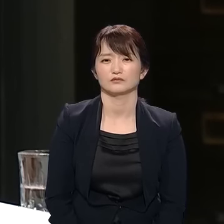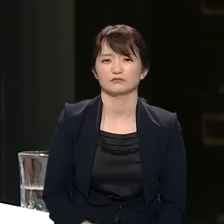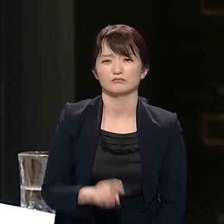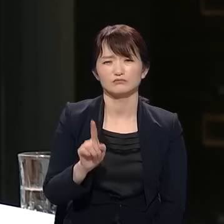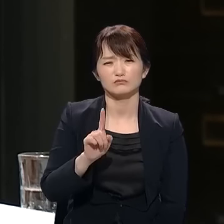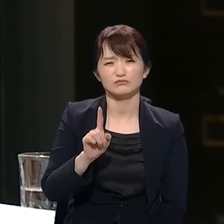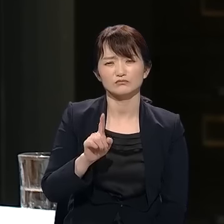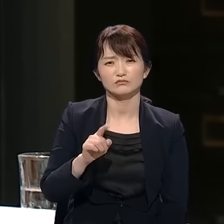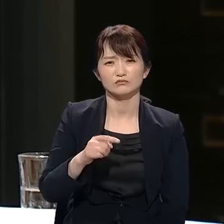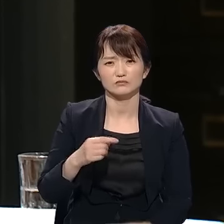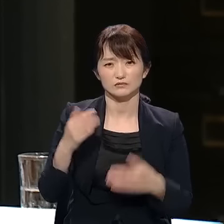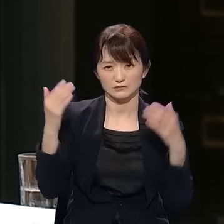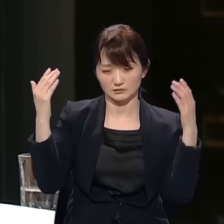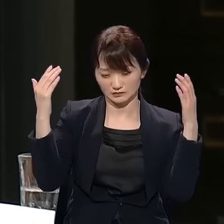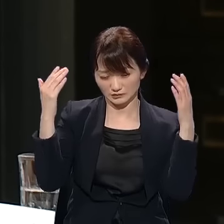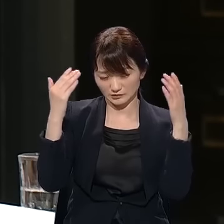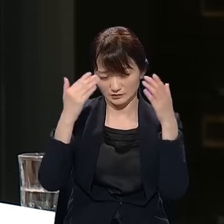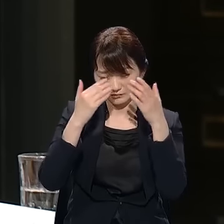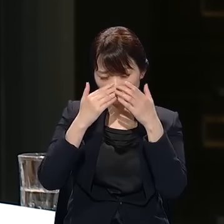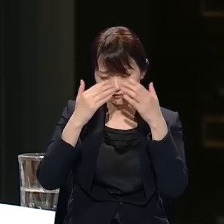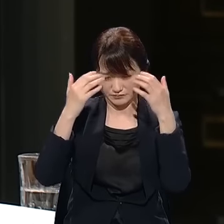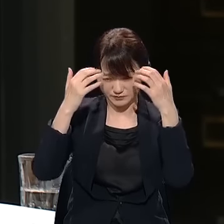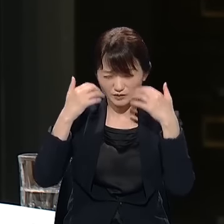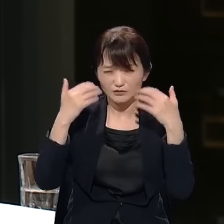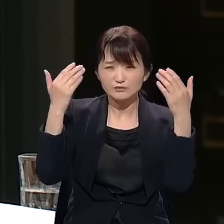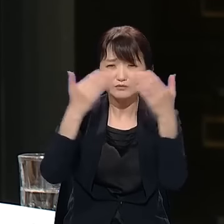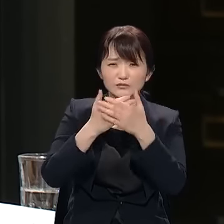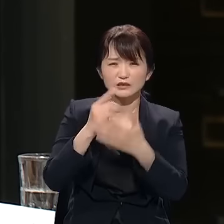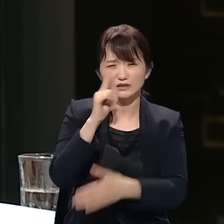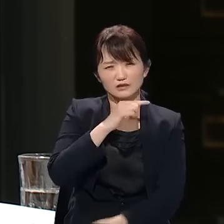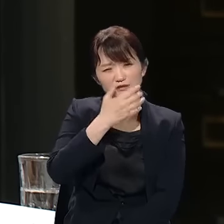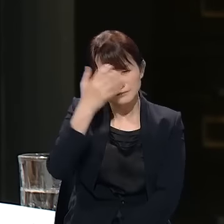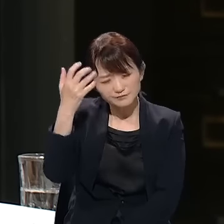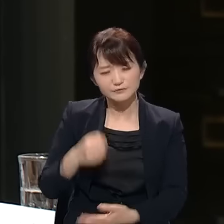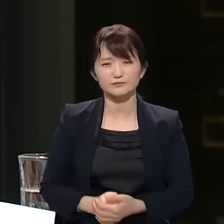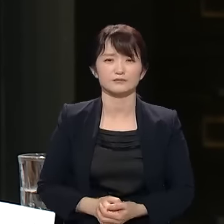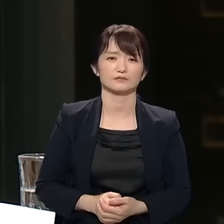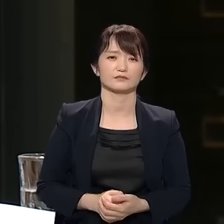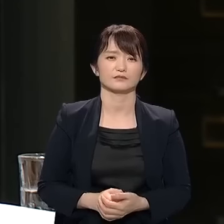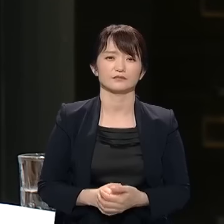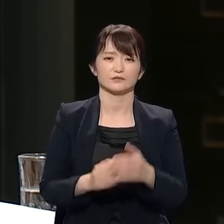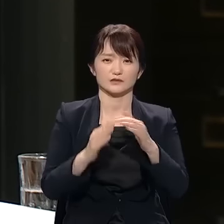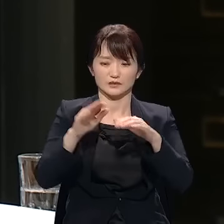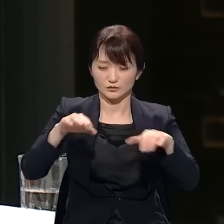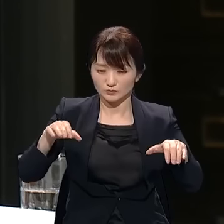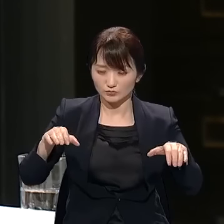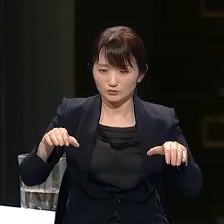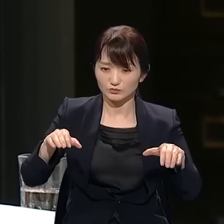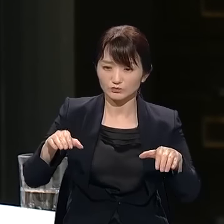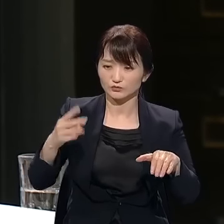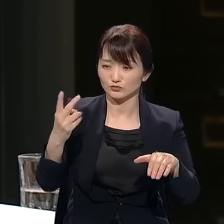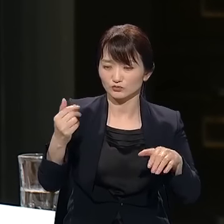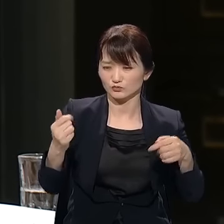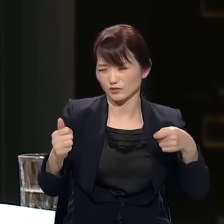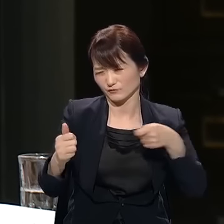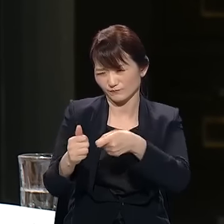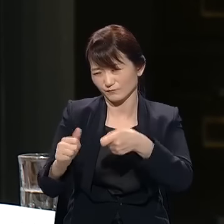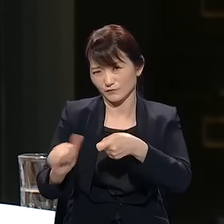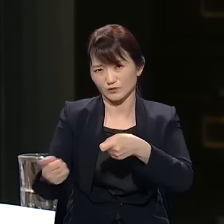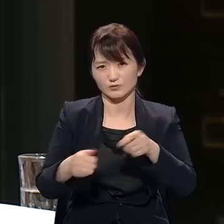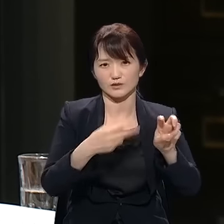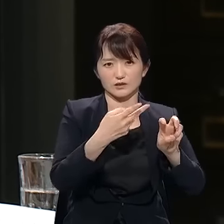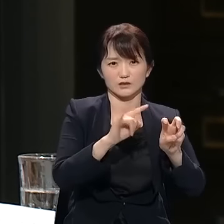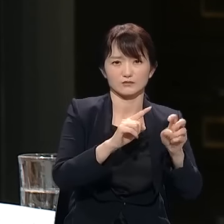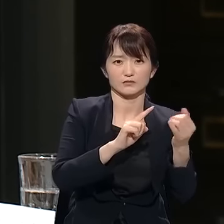한 진짜 한 여름밤에 악몽입니다 같은 동네에 살던 이웃을 살해한 20대 설모 당시